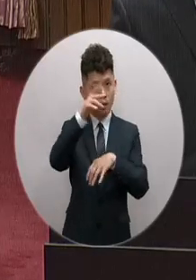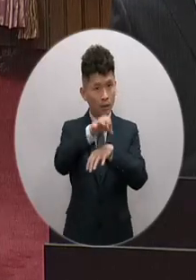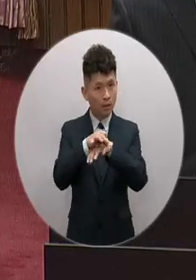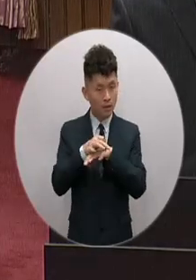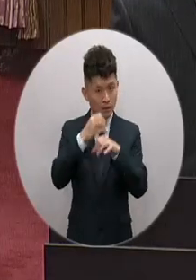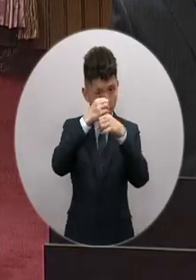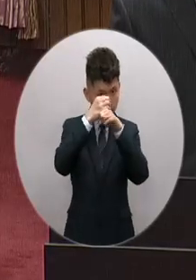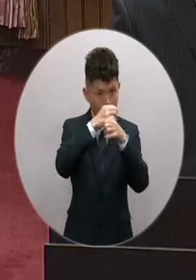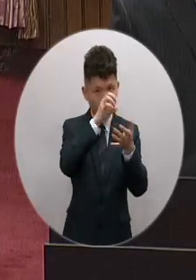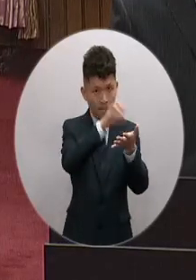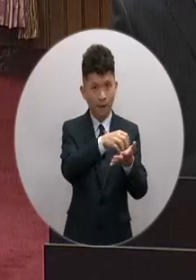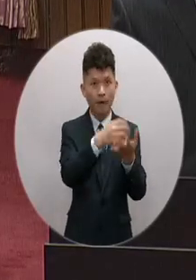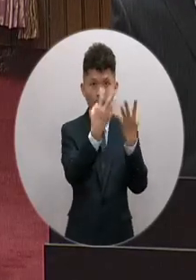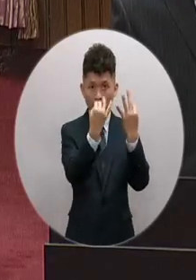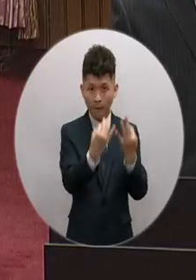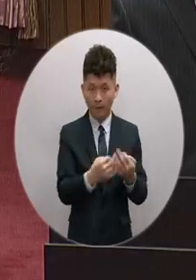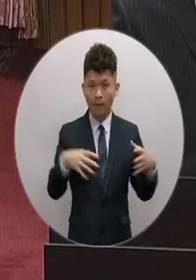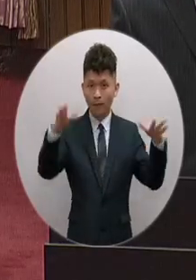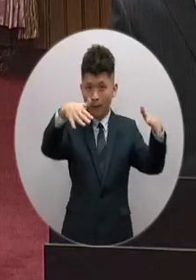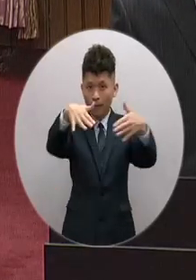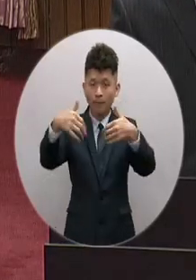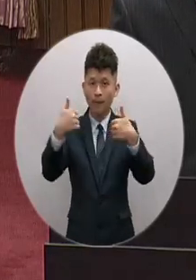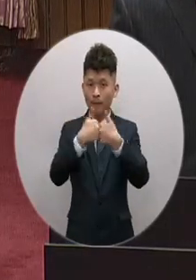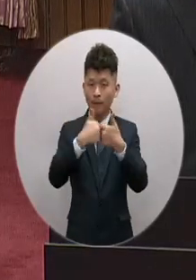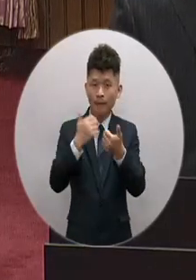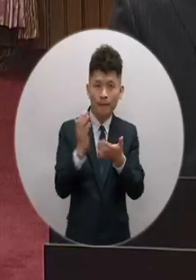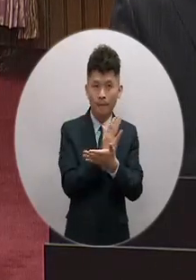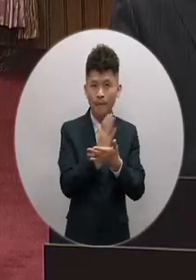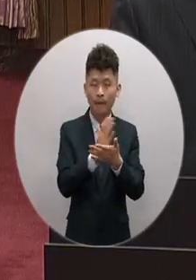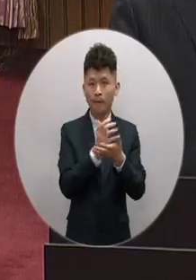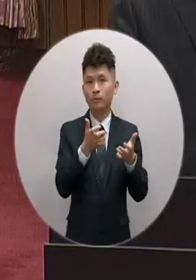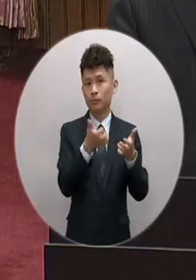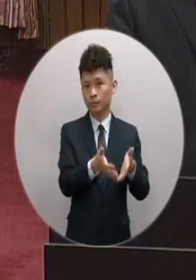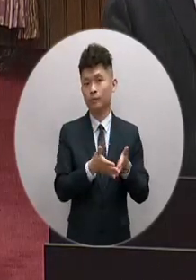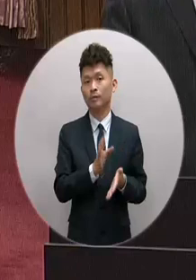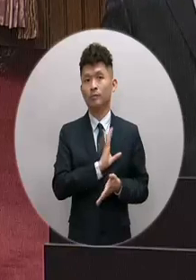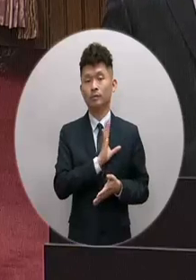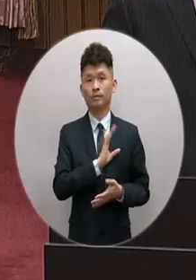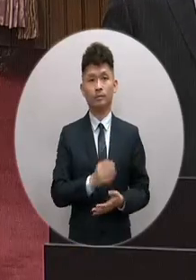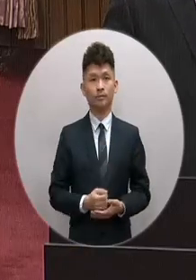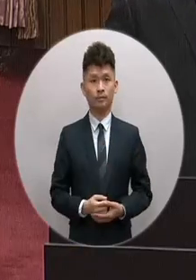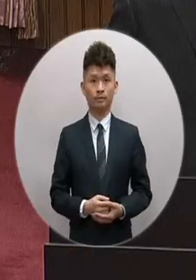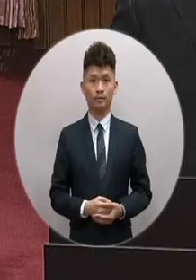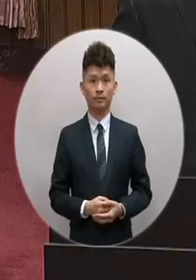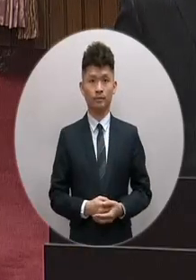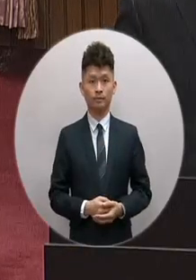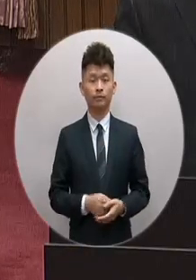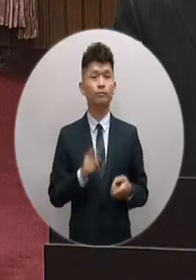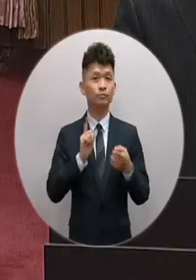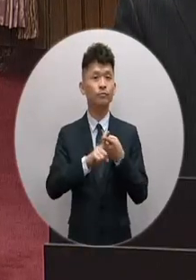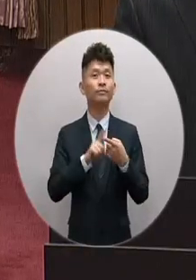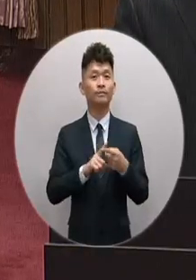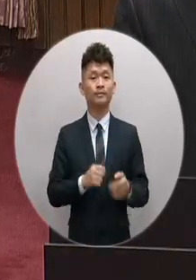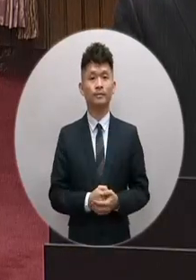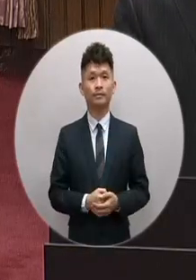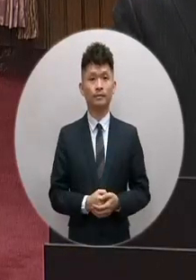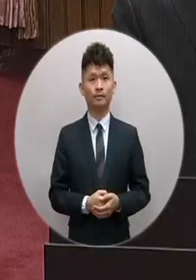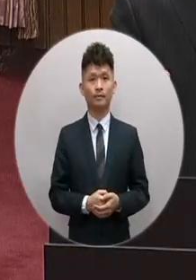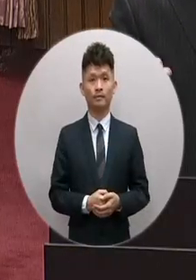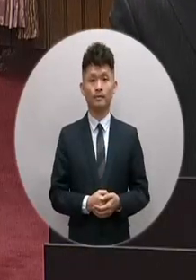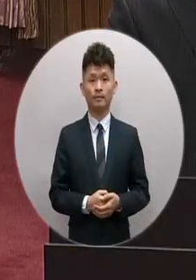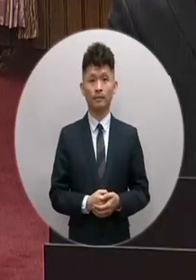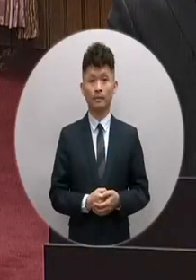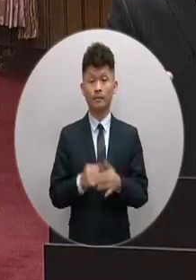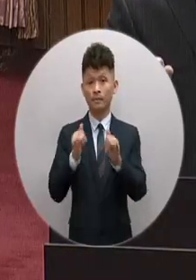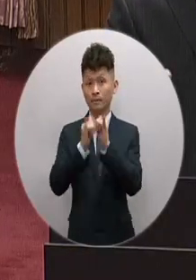见，相关的评核的会议就变得非常的重要。 但是，安尼民众会信任无？ 对，那现在在怎么样建立在